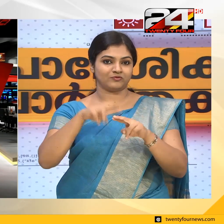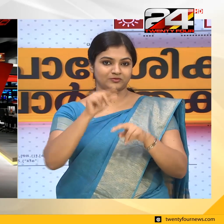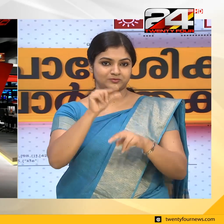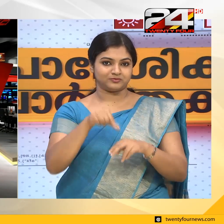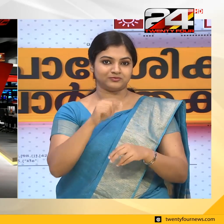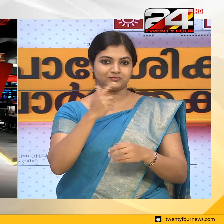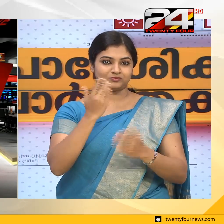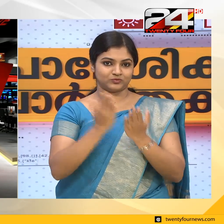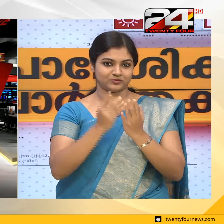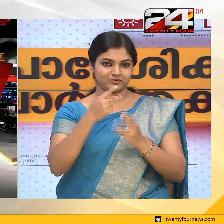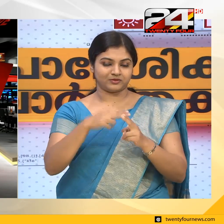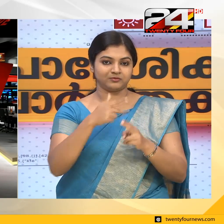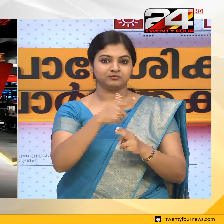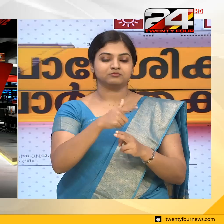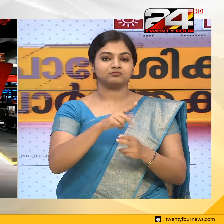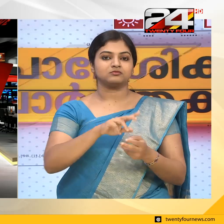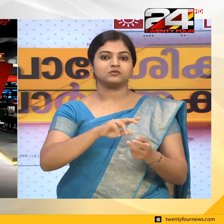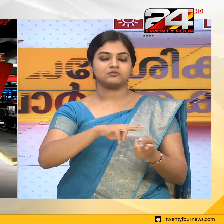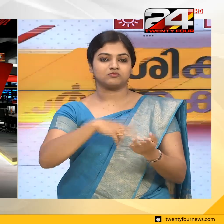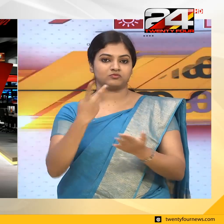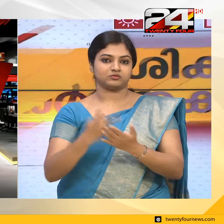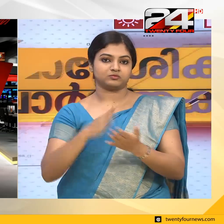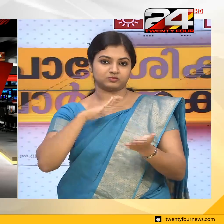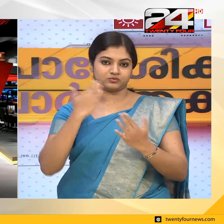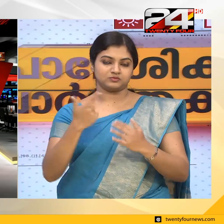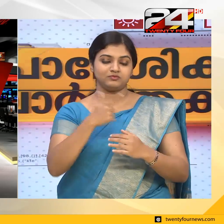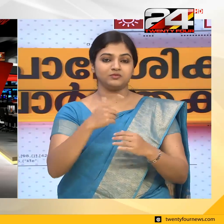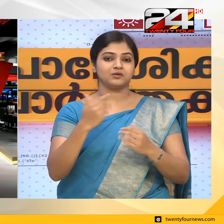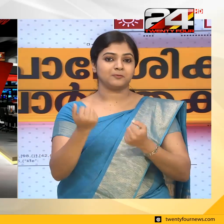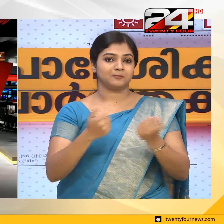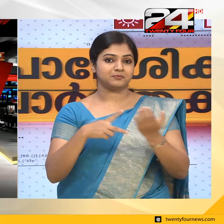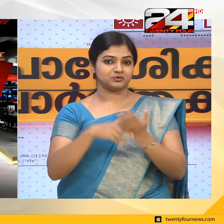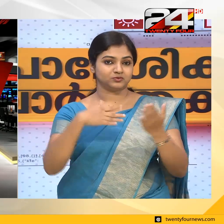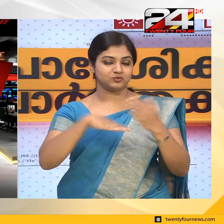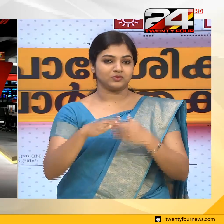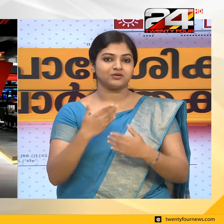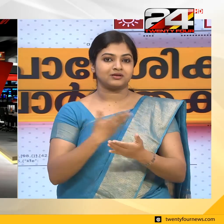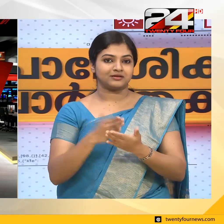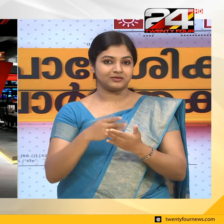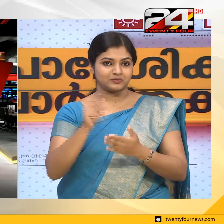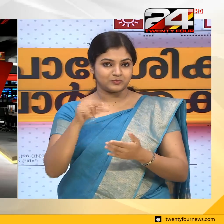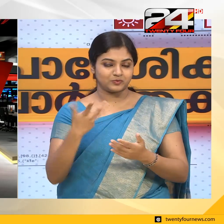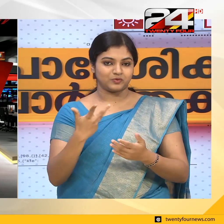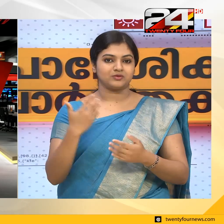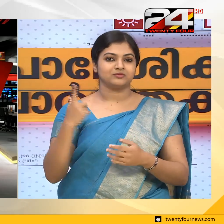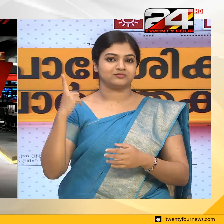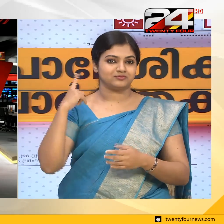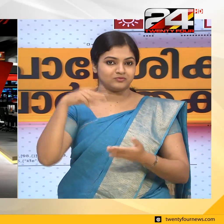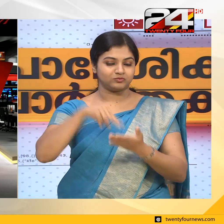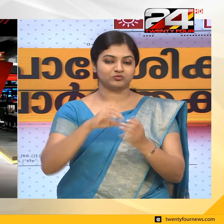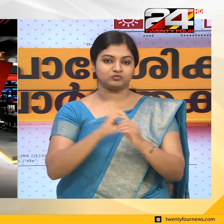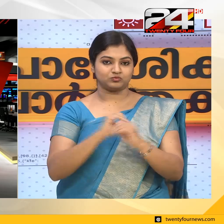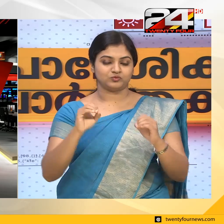യാത്രാമധ്യേ ബസ്സിൽ നിന്ന് തെറിച്ചു വീണ് മരിച്ചത്. ബസ്സിൽ ക്ലീനറോ ആയോ ഉണ്ടായിരുന്നില്ലെന്ന് നാട്ടുകാർ ആരോപിച്ചു.